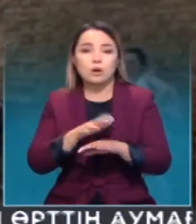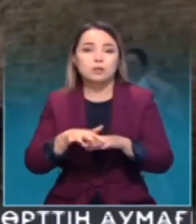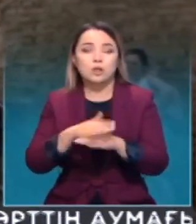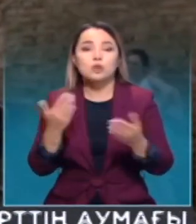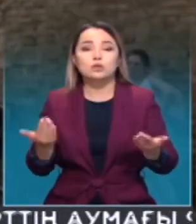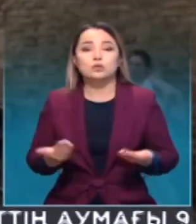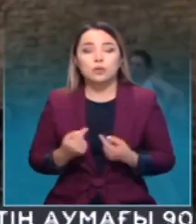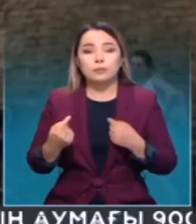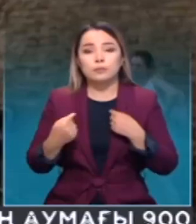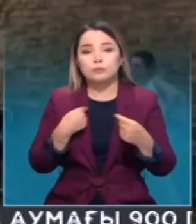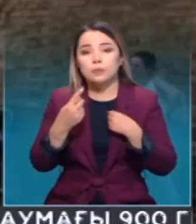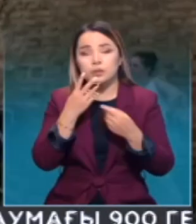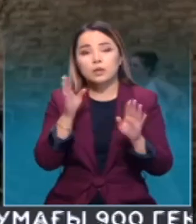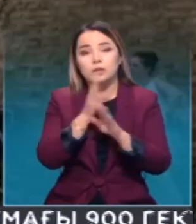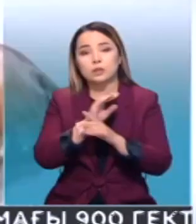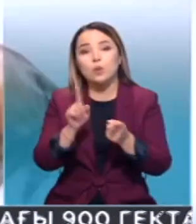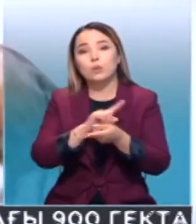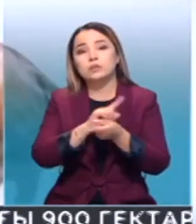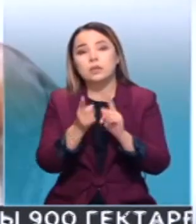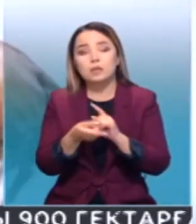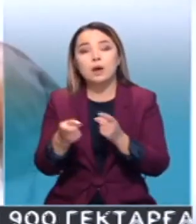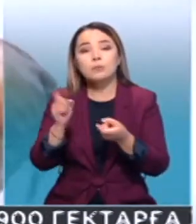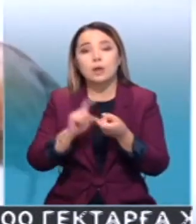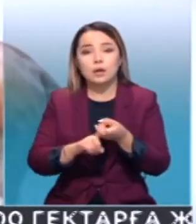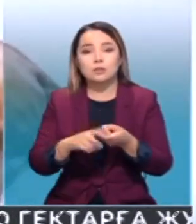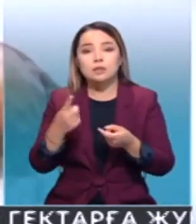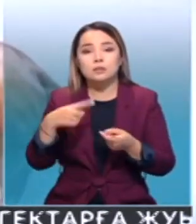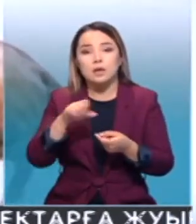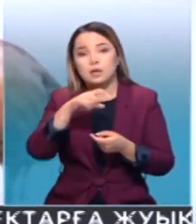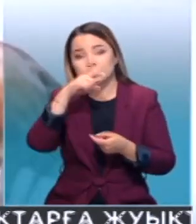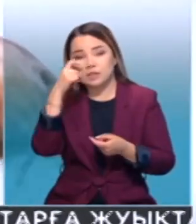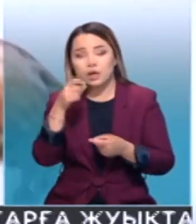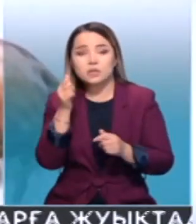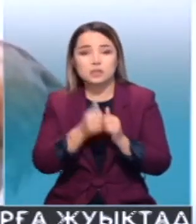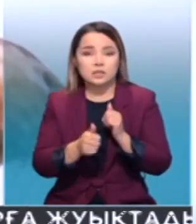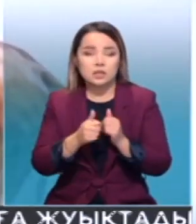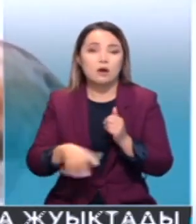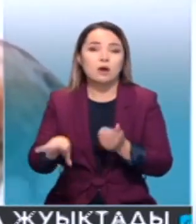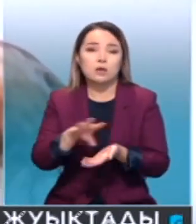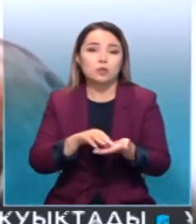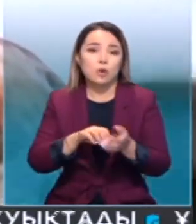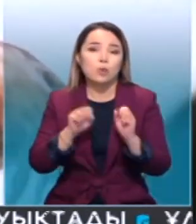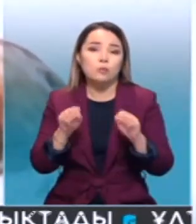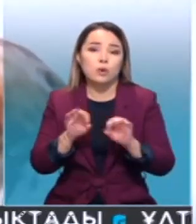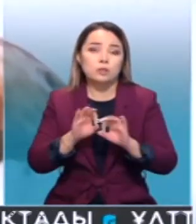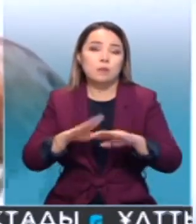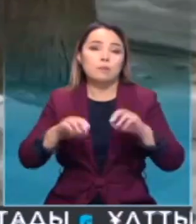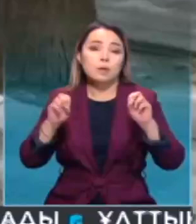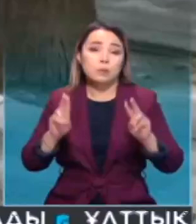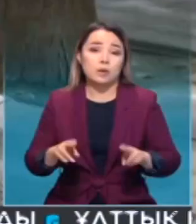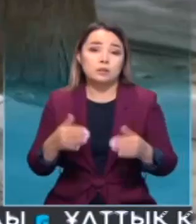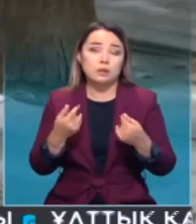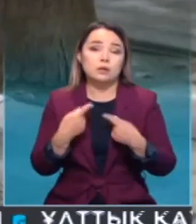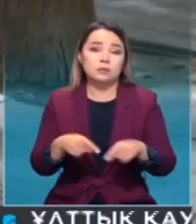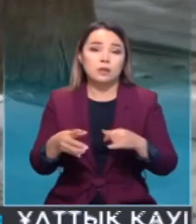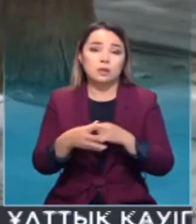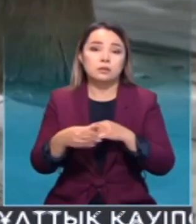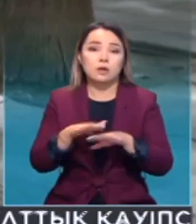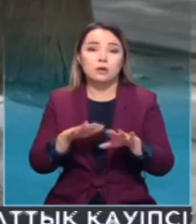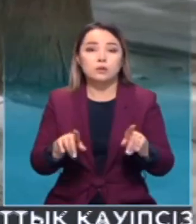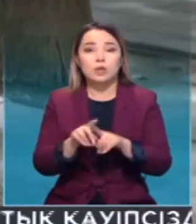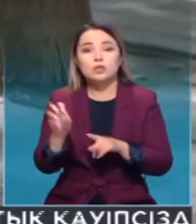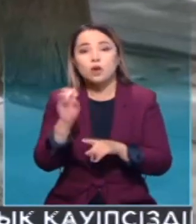тұрғынын әбігерге салды. Климаттың өзгеруіне байланысты аптап ыстық жиі-жиі қайталануы мүмкін, дейді мамандар. Кейбір елдер, соның